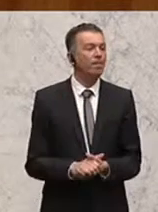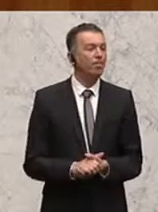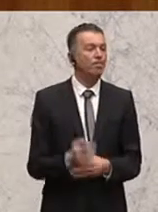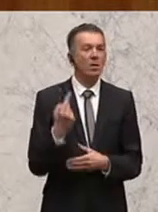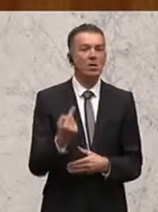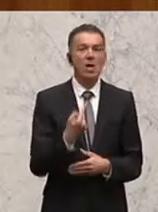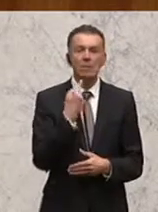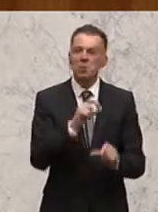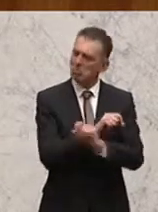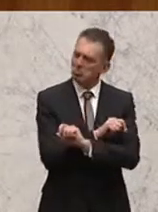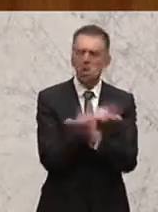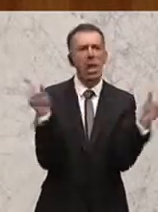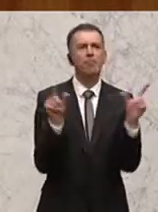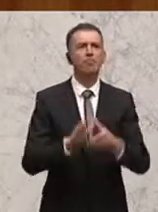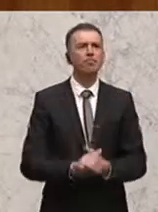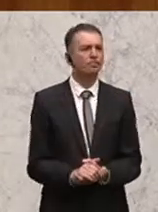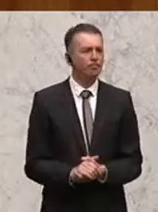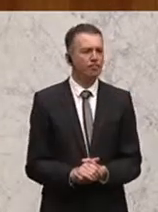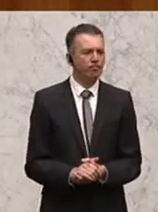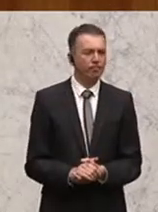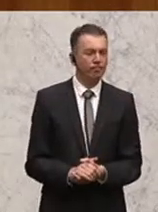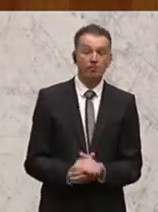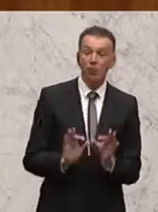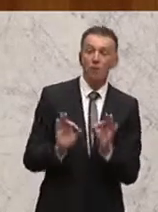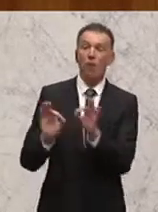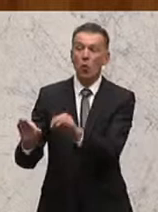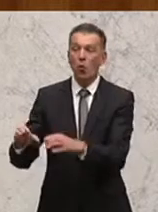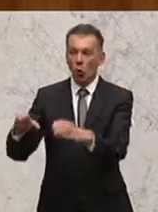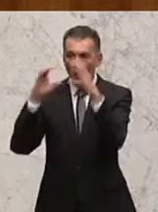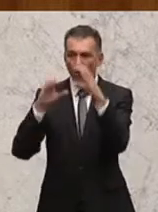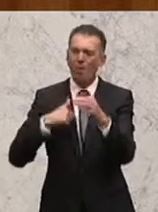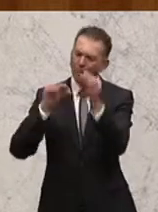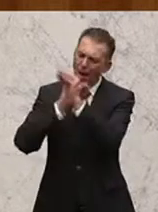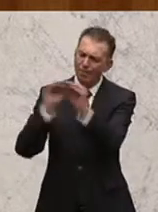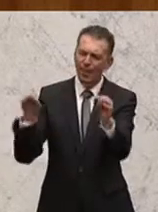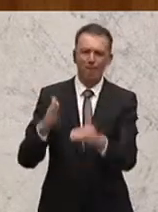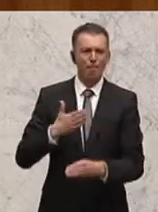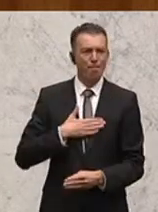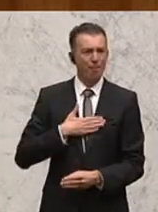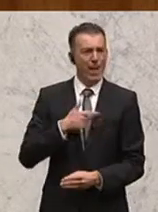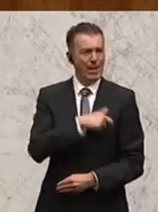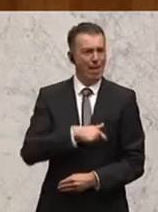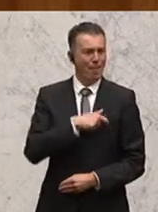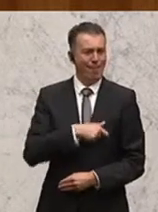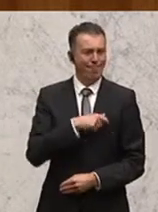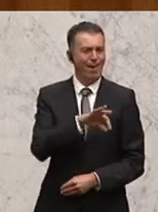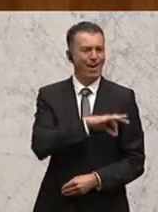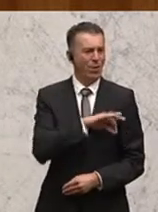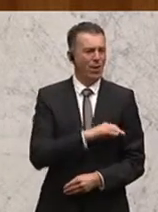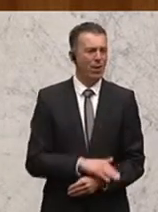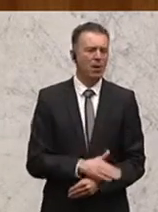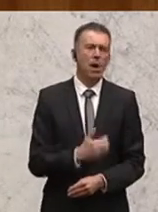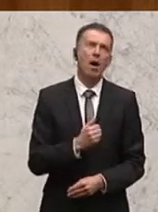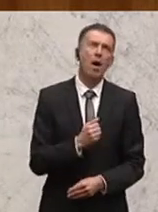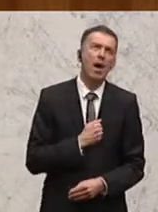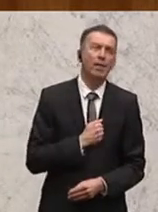sagt Klartext, spricht Klartext zu Ihnen. Ich appelliere auch an meine eigenen Parteikollegen, sich